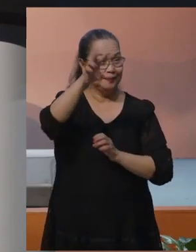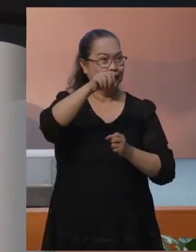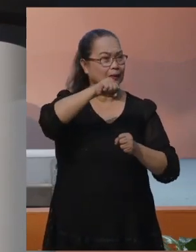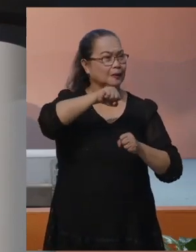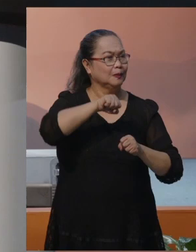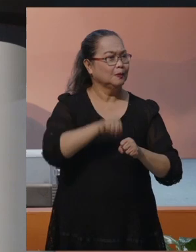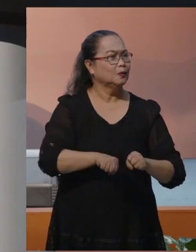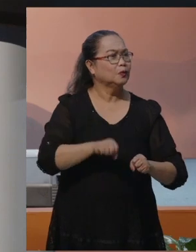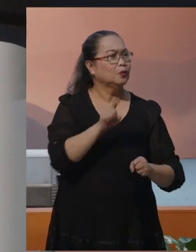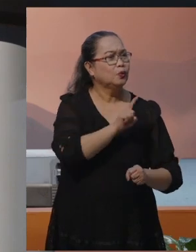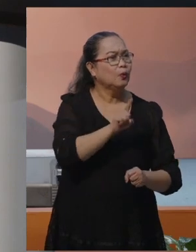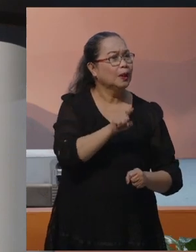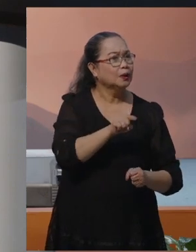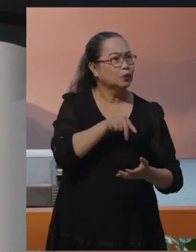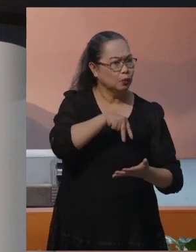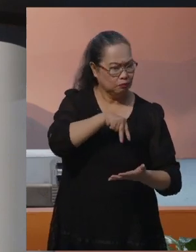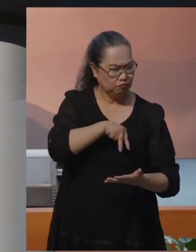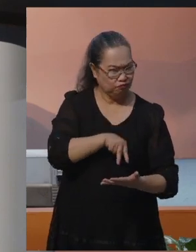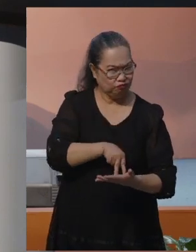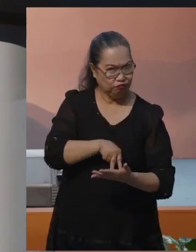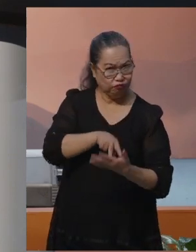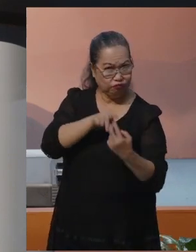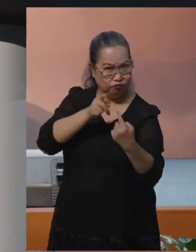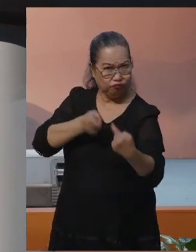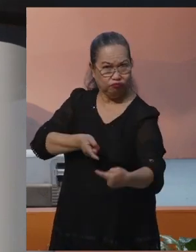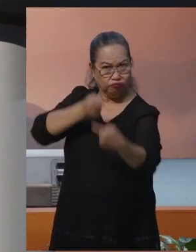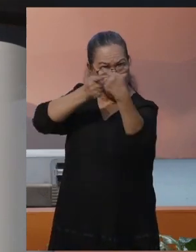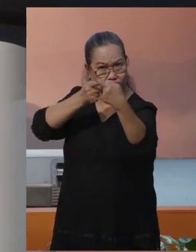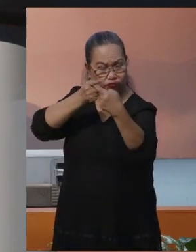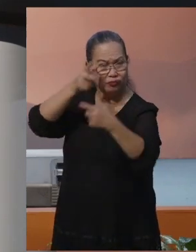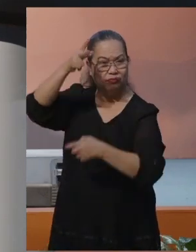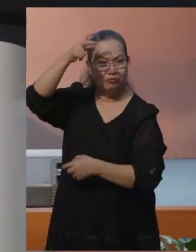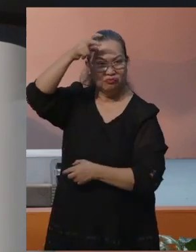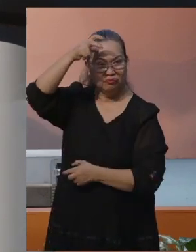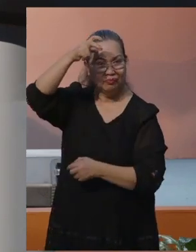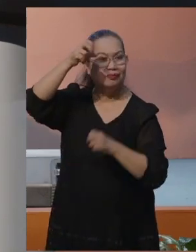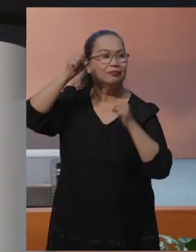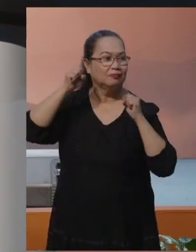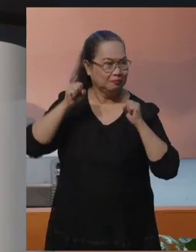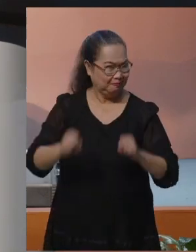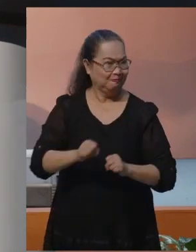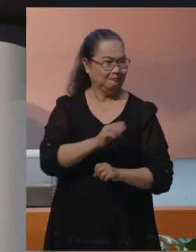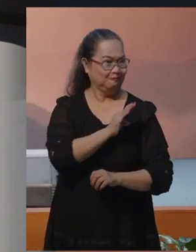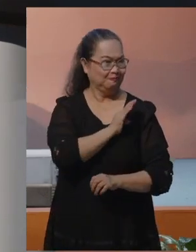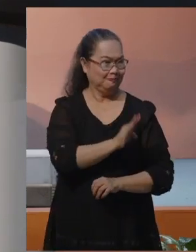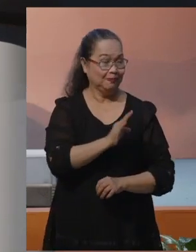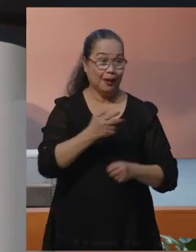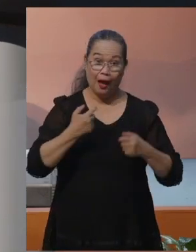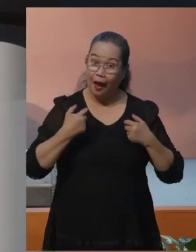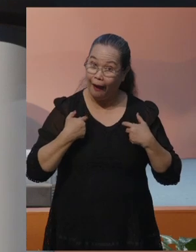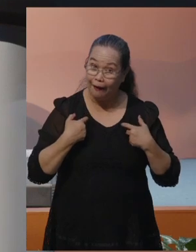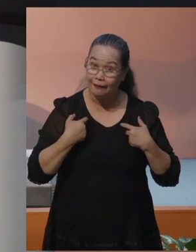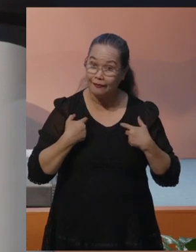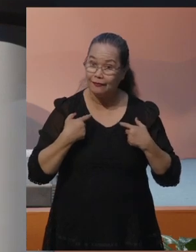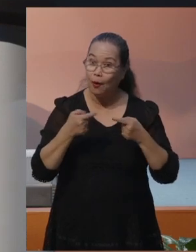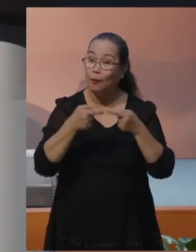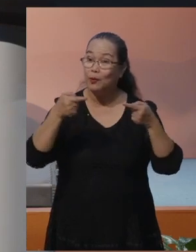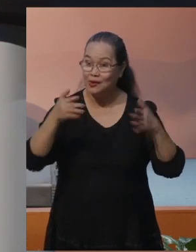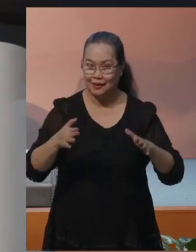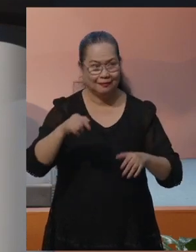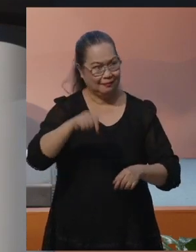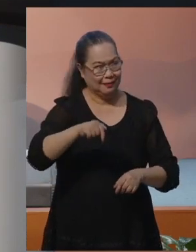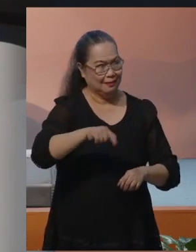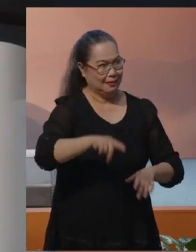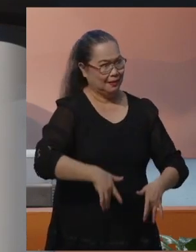stand against the schemes of the devil. Meron po tayong mga kaaway sa buhay na ito. Lalo